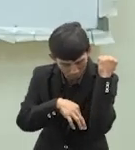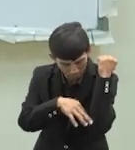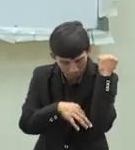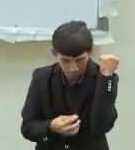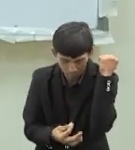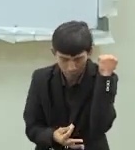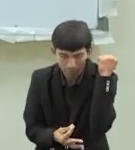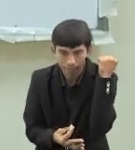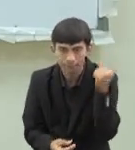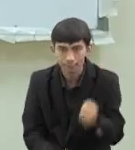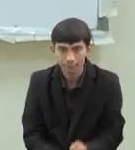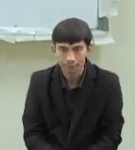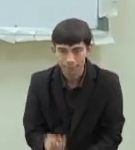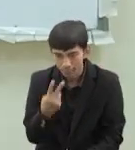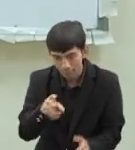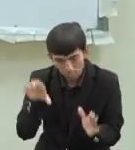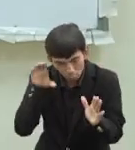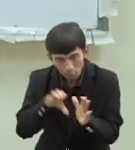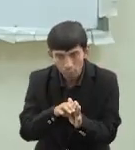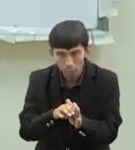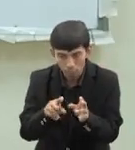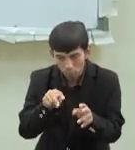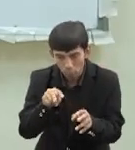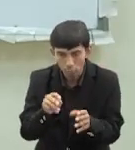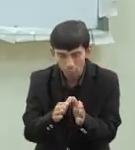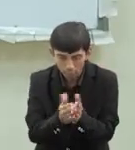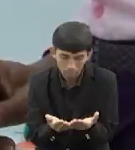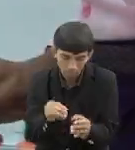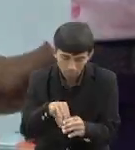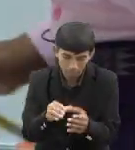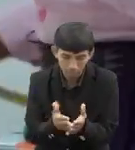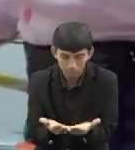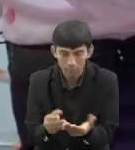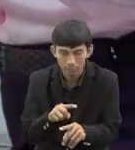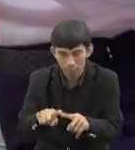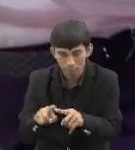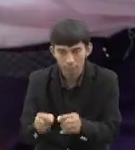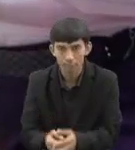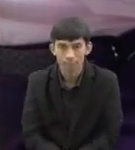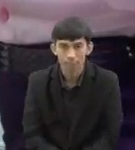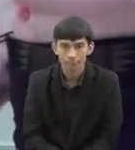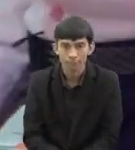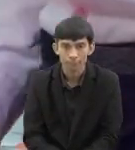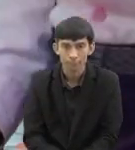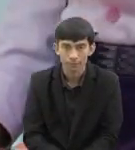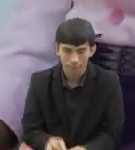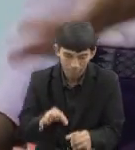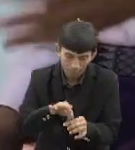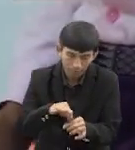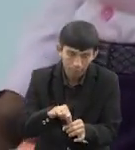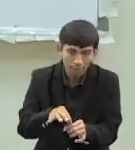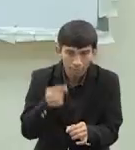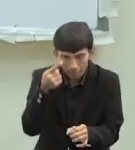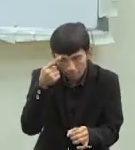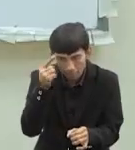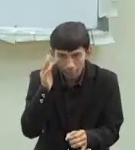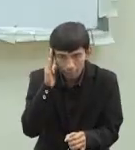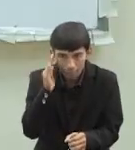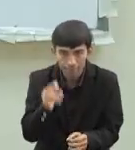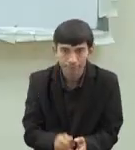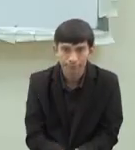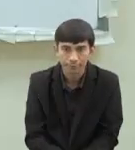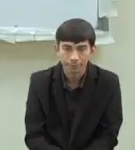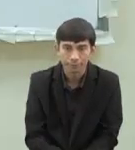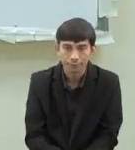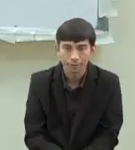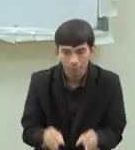rụp khơi tam rụp hiếp tam tù, rụp hiếp tam sập hư xem xây nè con á. Chà, anh cả khuê, nè cụ có thể con sẽ có là hai ấy chà. Từ